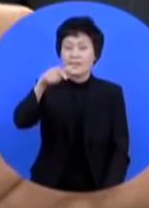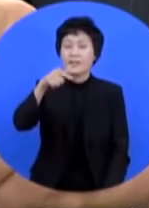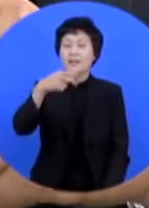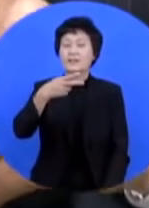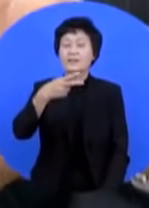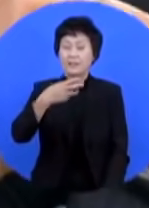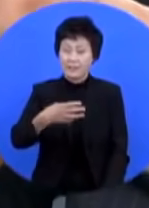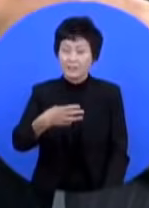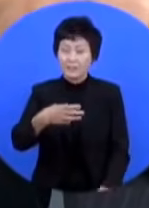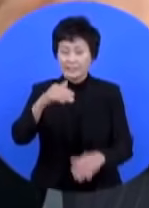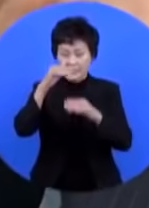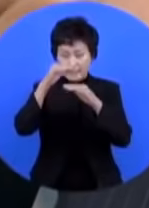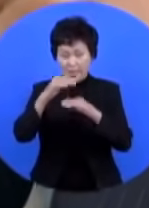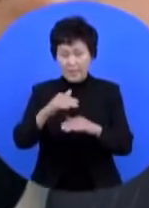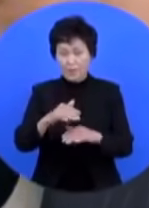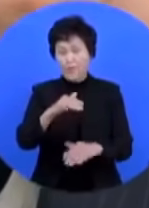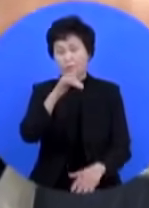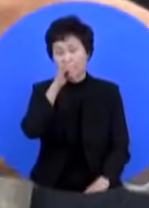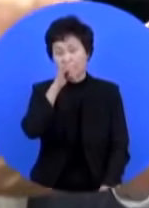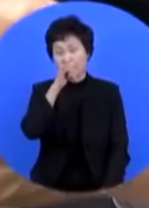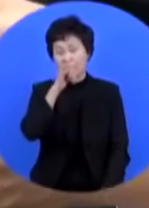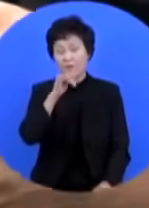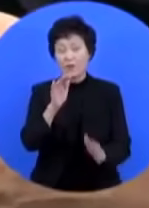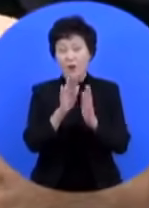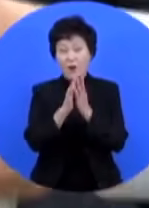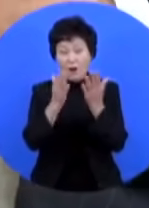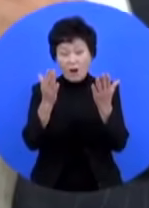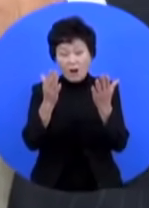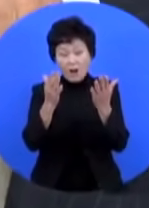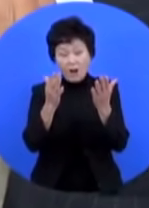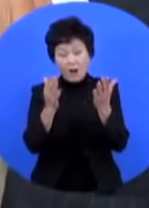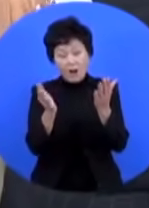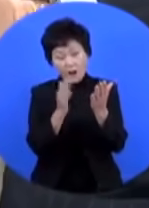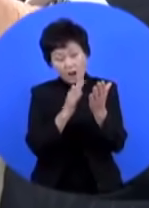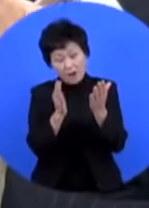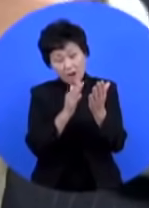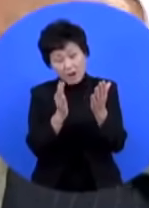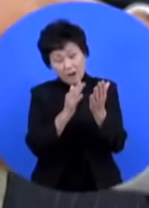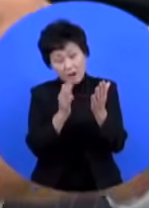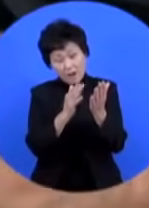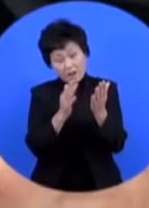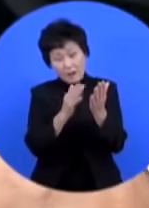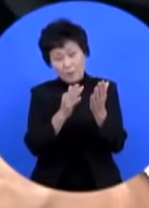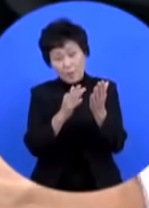보면 지금 책 안에 줄이 쳐져 있어요. 예.